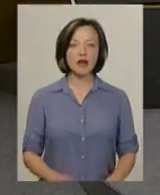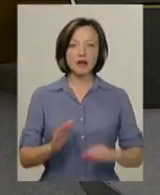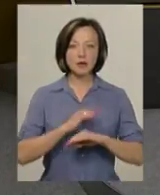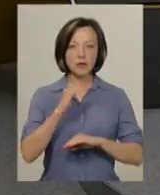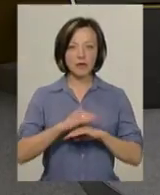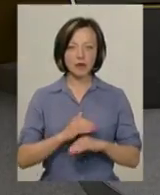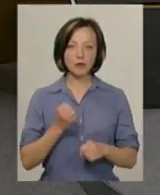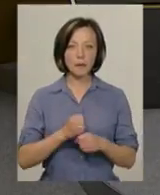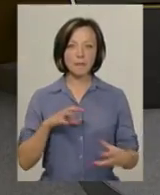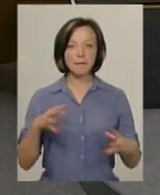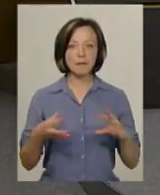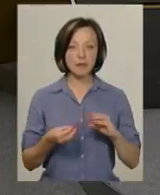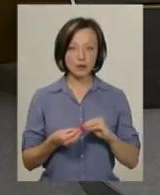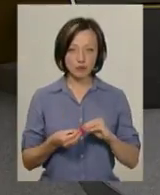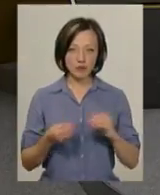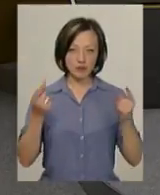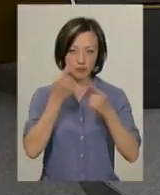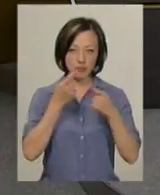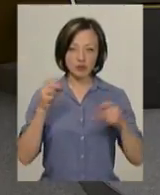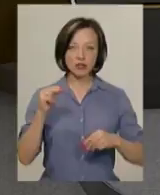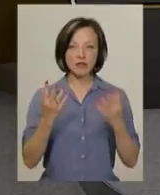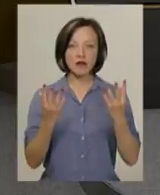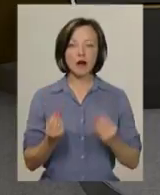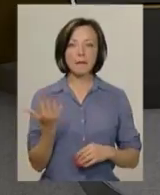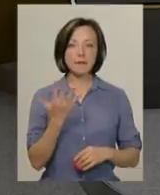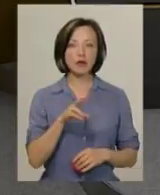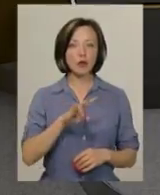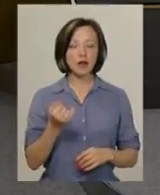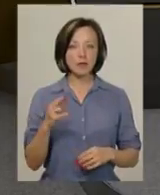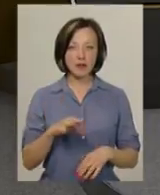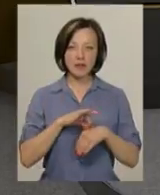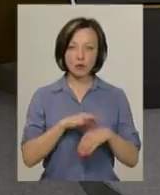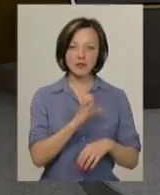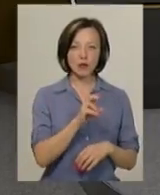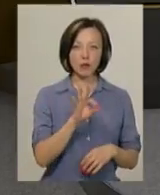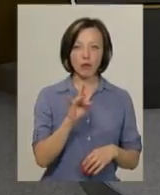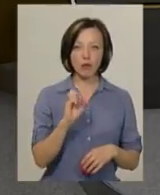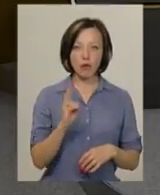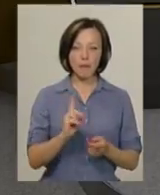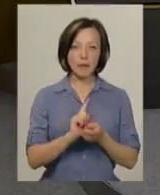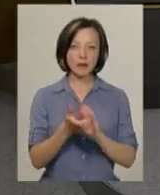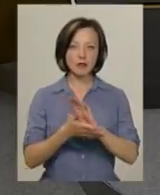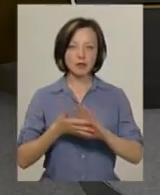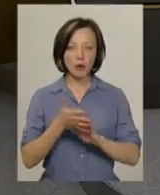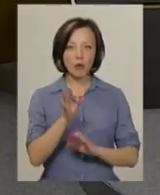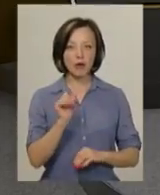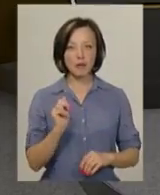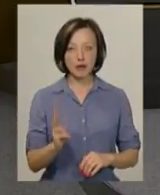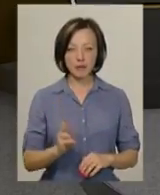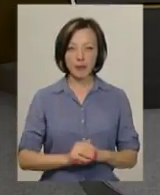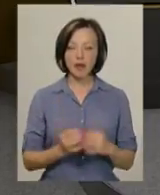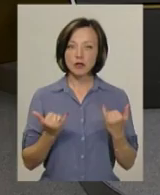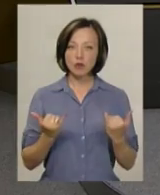Доброго вечора. Підбиваємо разом інформаційний підсумок четверга, 5 липня. В студії ведуча Світлана Поробок, диктор жестової мови Ольга